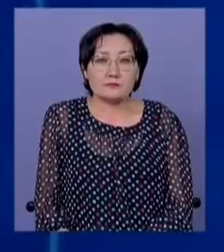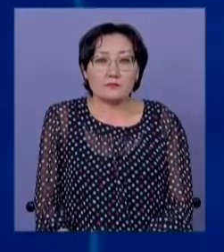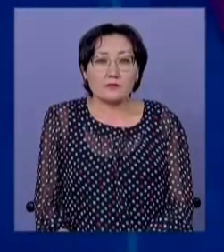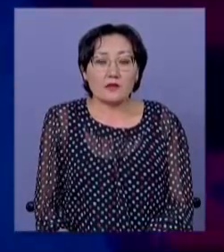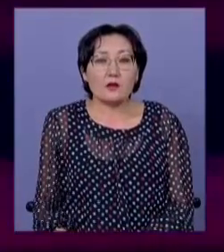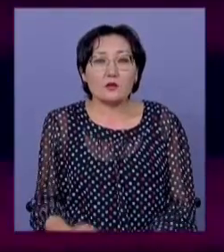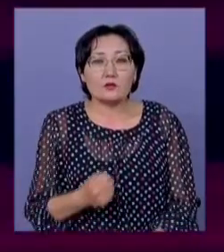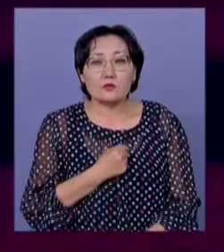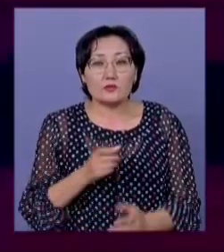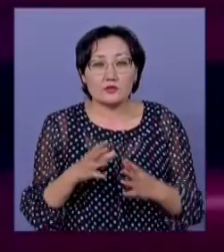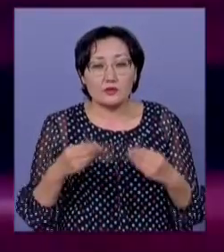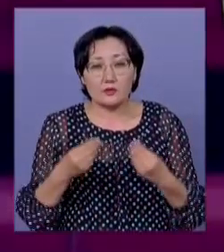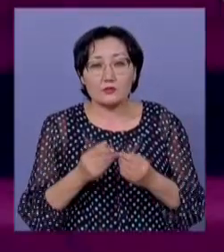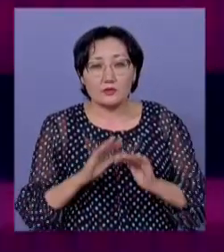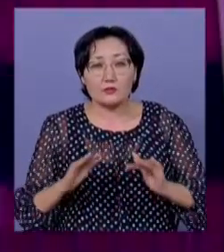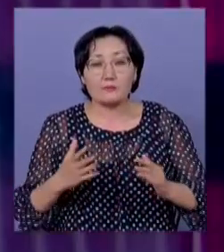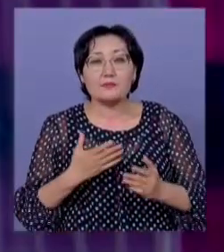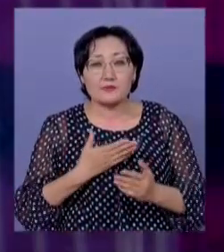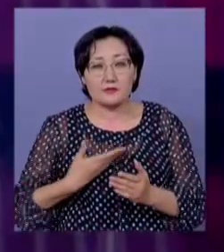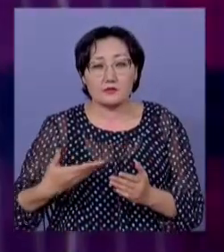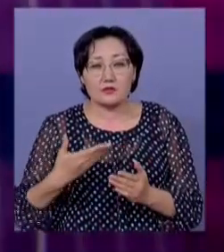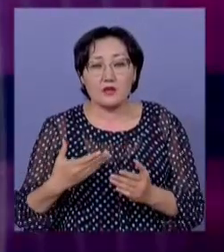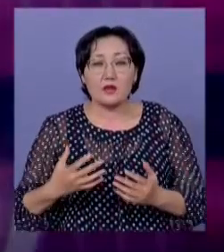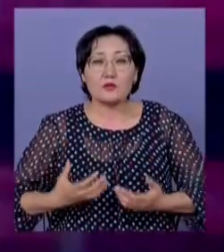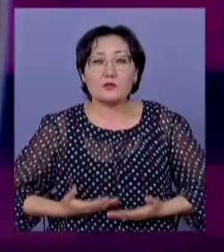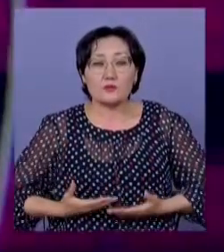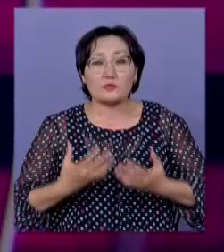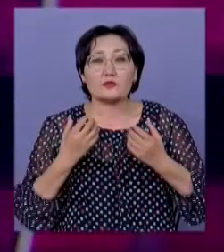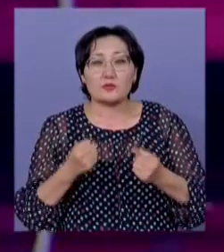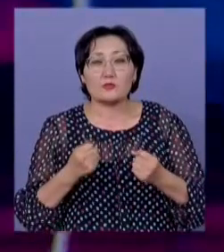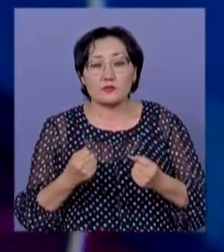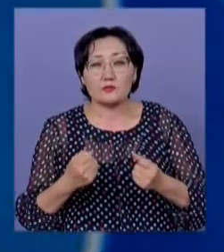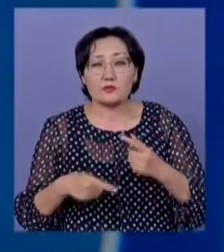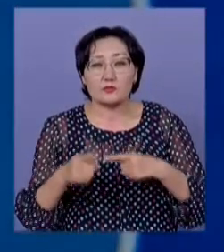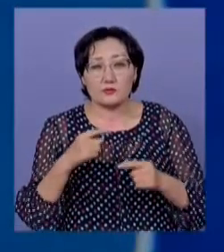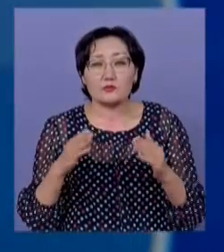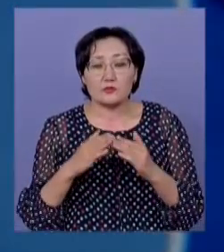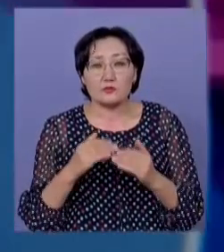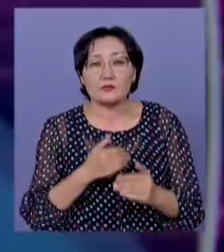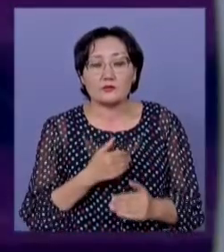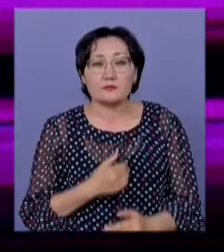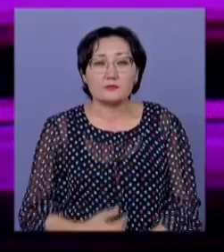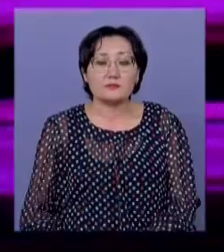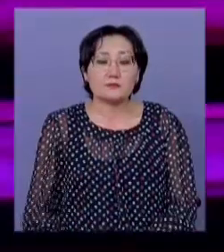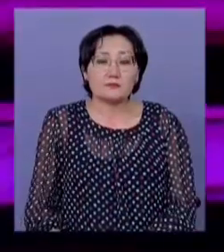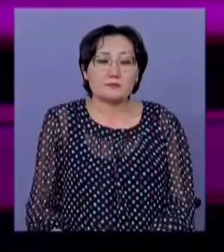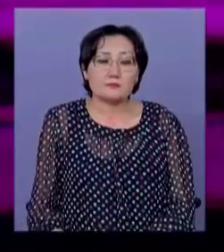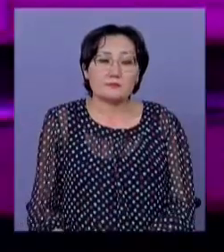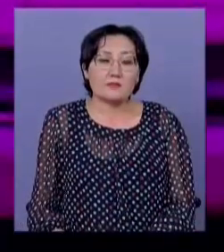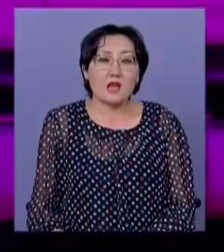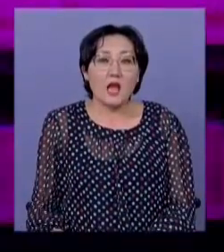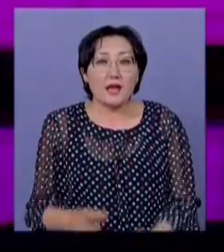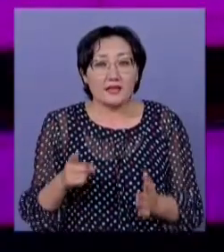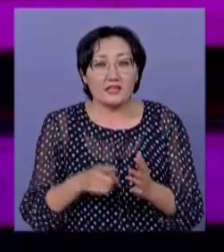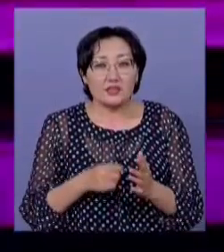Қайғыдан қан жұтқан отбасының бүлдіршіндері бізде аман есен сауығып кетуін тілектеспіз. Әрмен қарай жалғастырамыз.